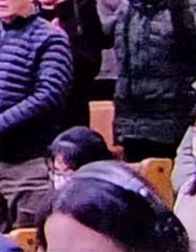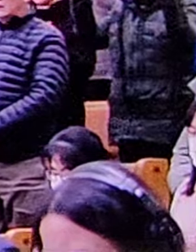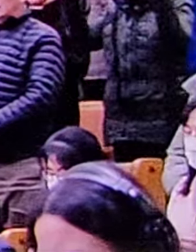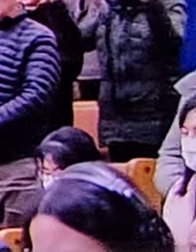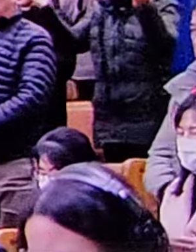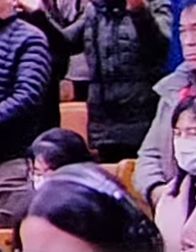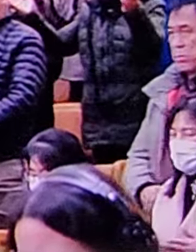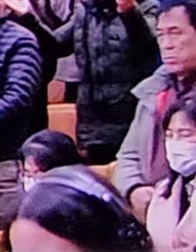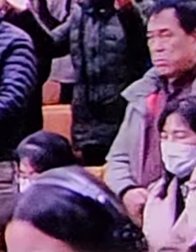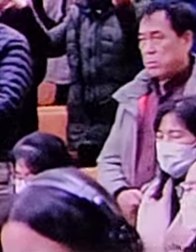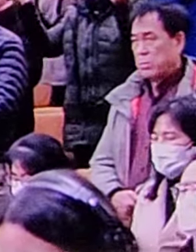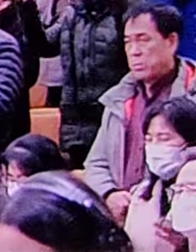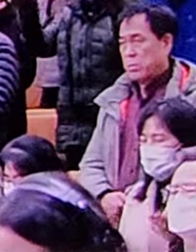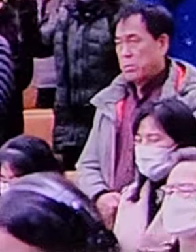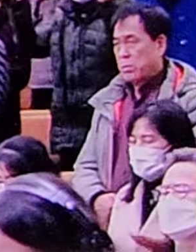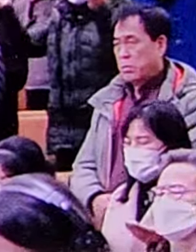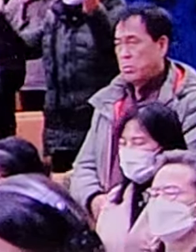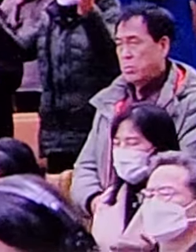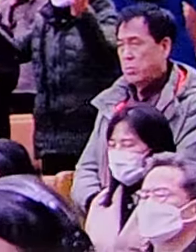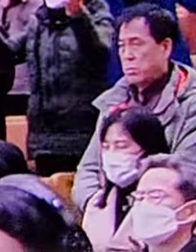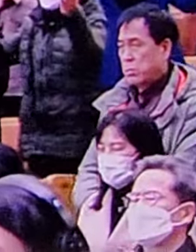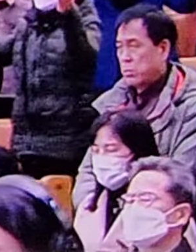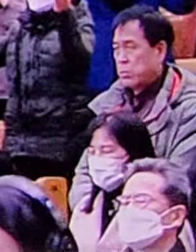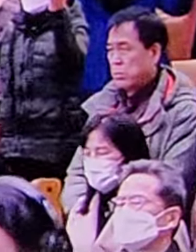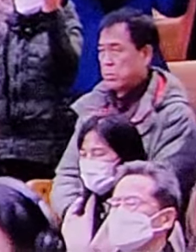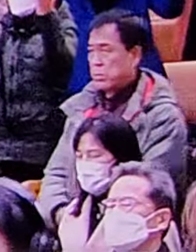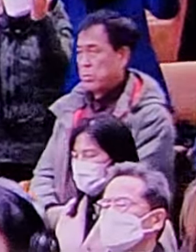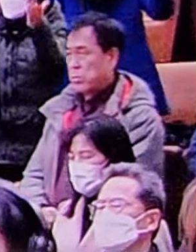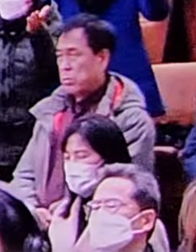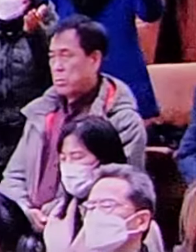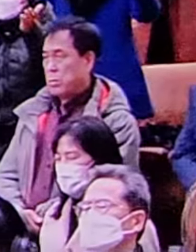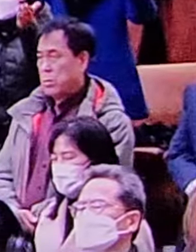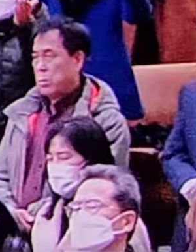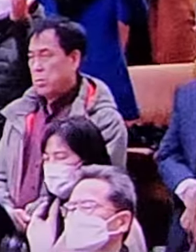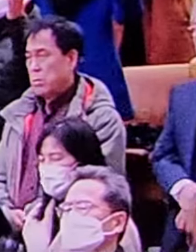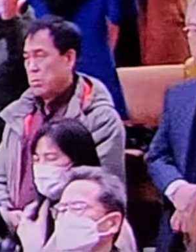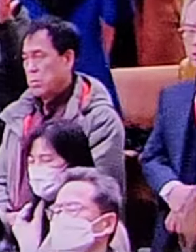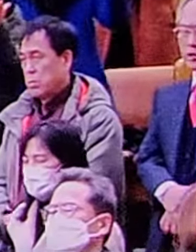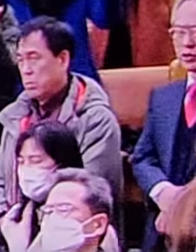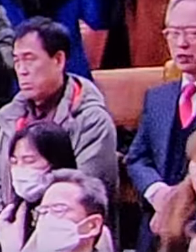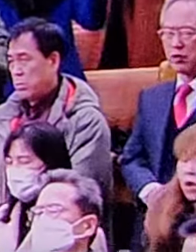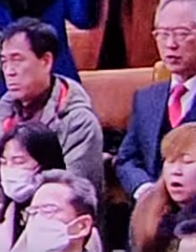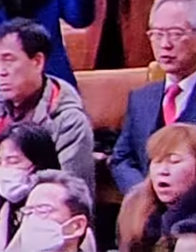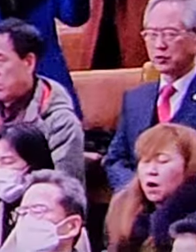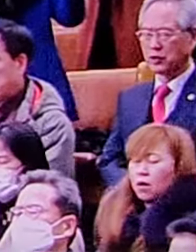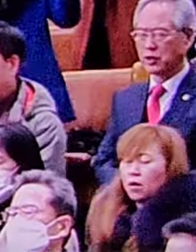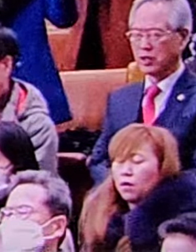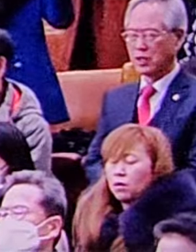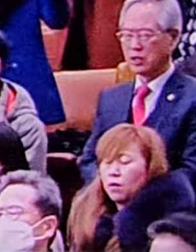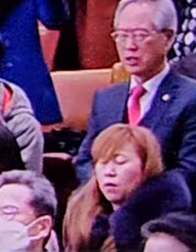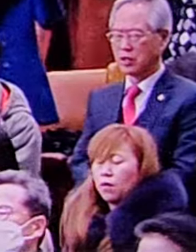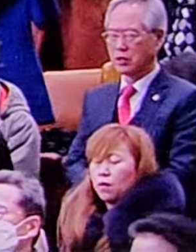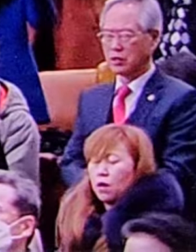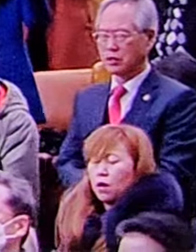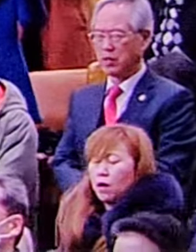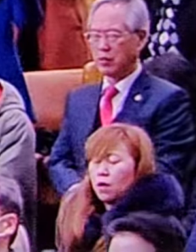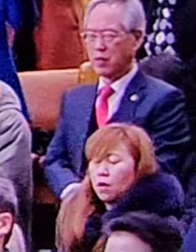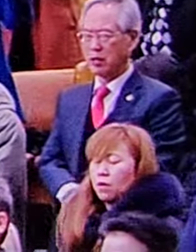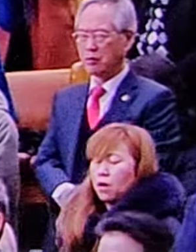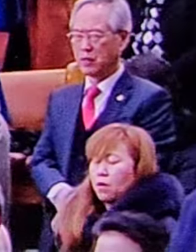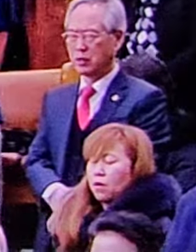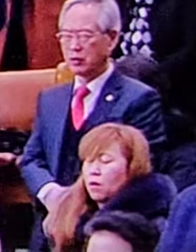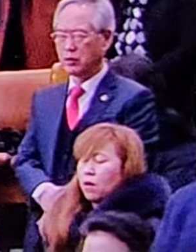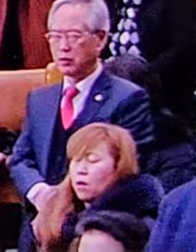되게 하시고 성령의 사람이 되게 하시고 하나님의 주의 은혜로 충만한 사람이 주인도 되게 하시고 하나님의 머리에 함께 넘쳐나는 그런 삶을